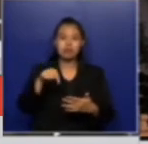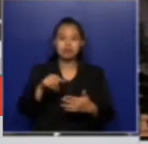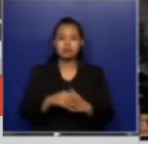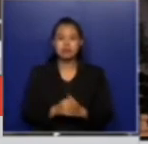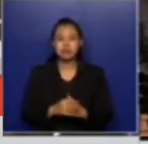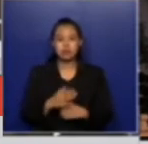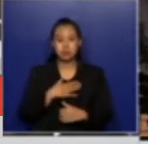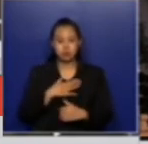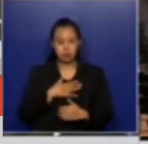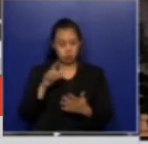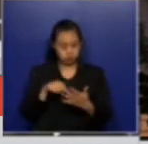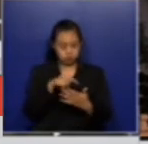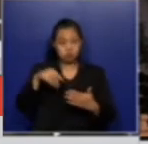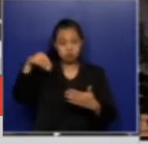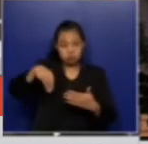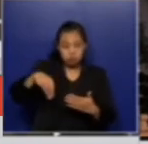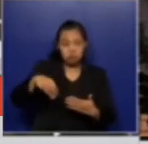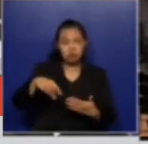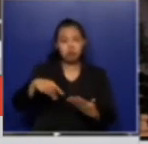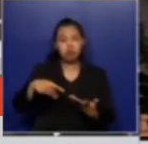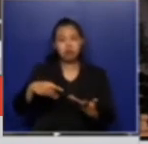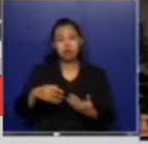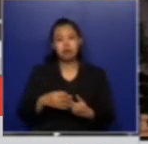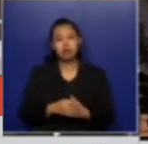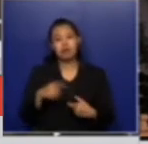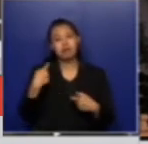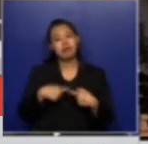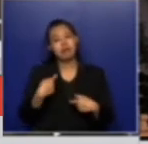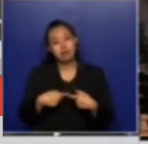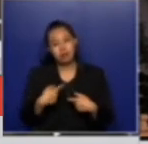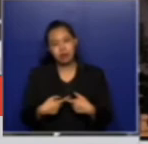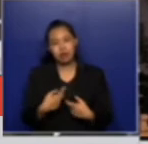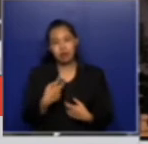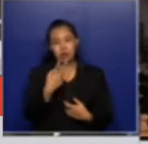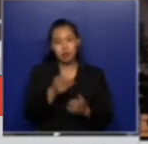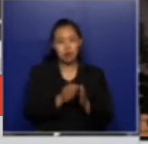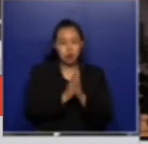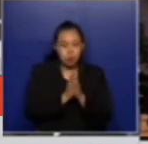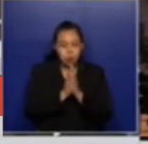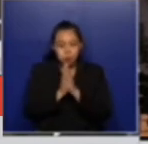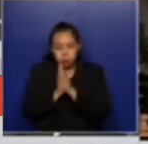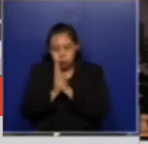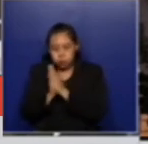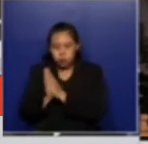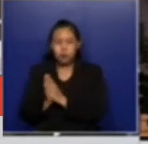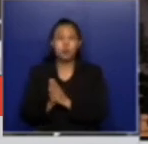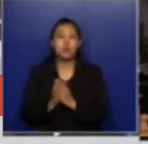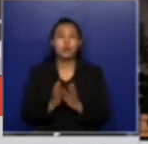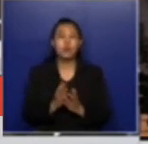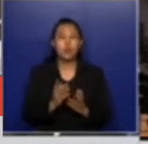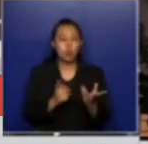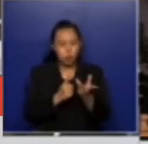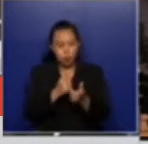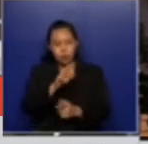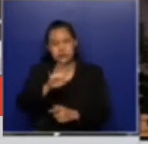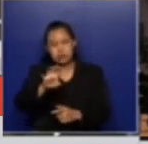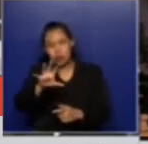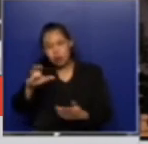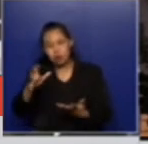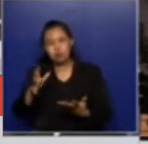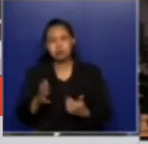จากการเลือกตั้งนะครับกว่าจะเข้ามาได้นี่ท่านประธานก็รู้เราเดินยกมือไหว้คนกันไม่รู้เท่าไหร่4 500คนในสภาอ